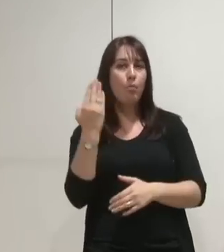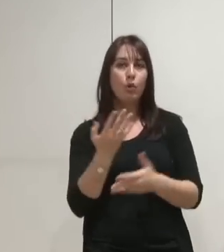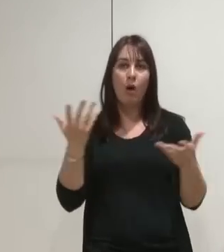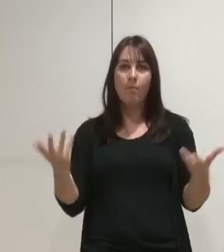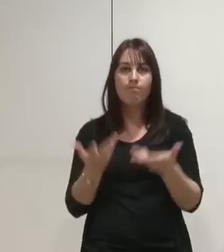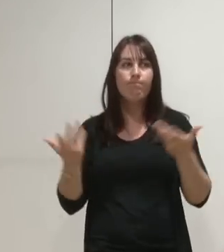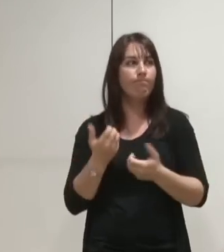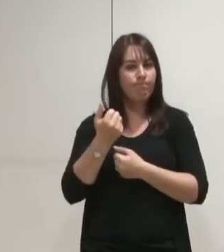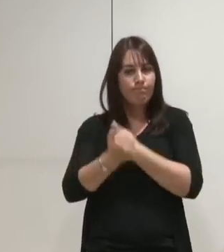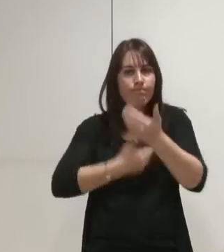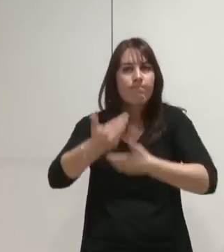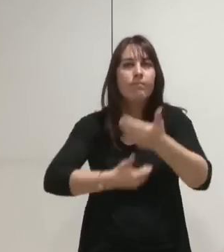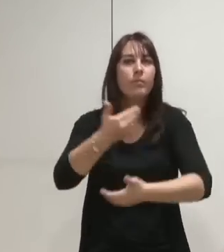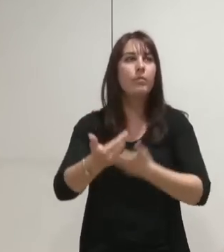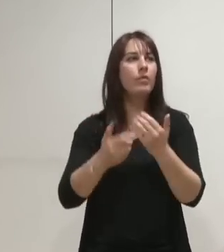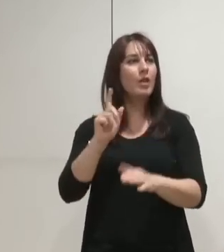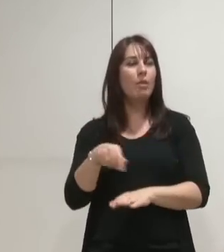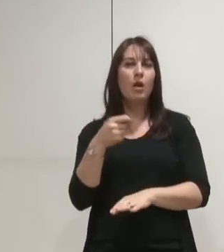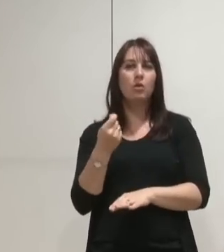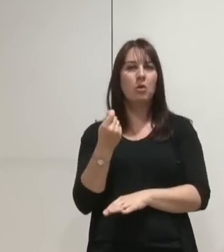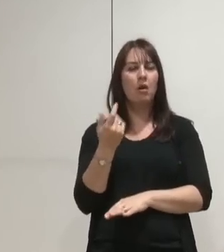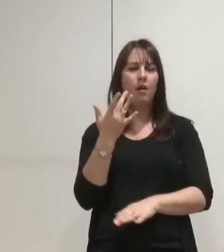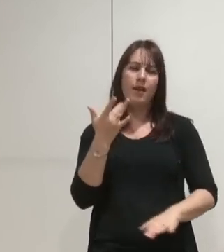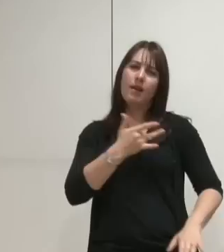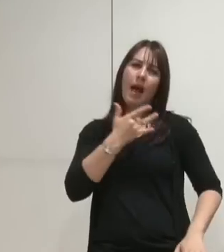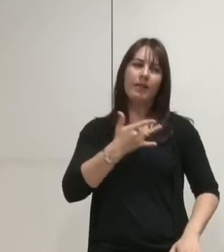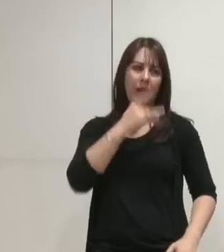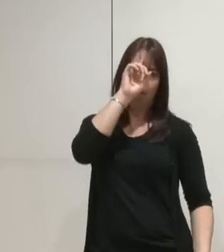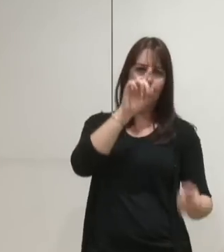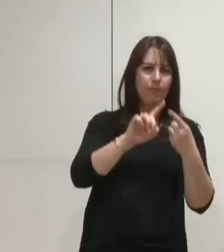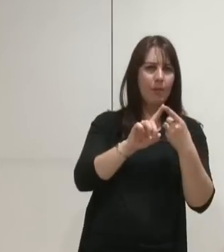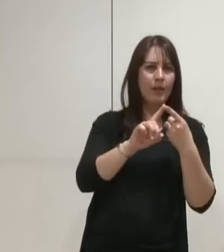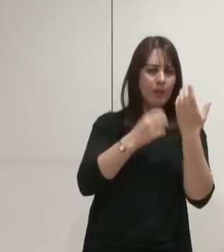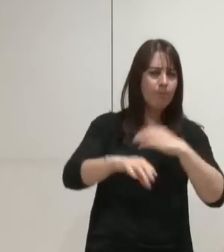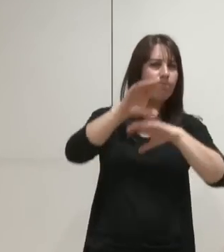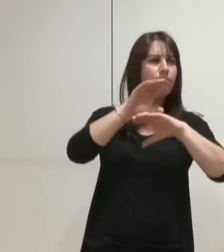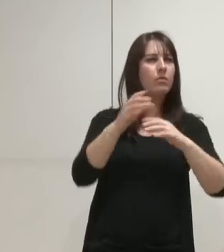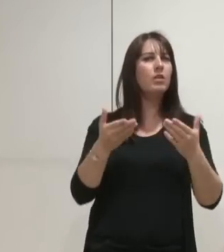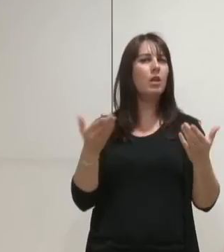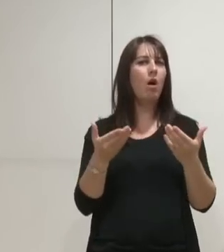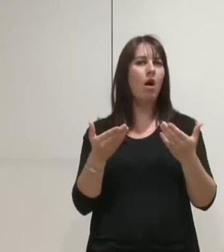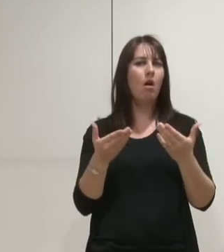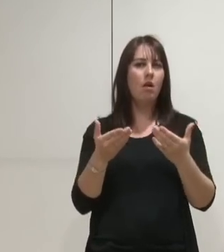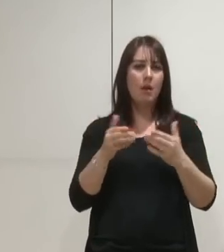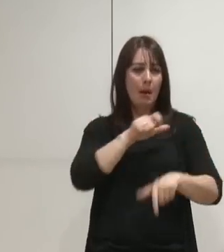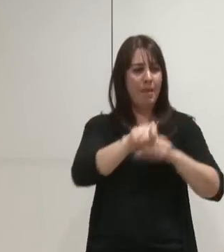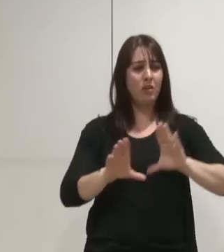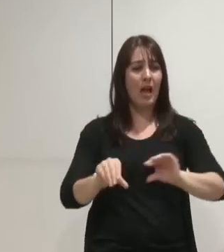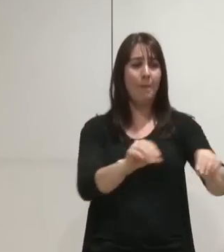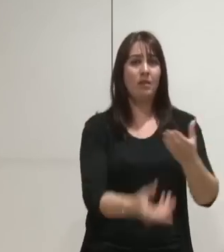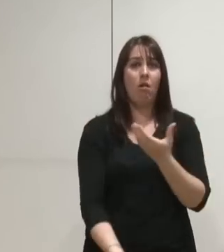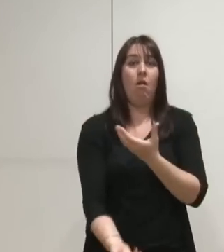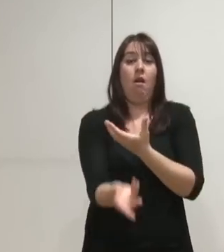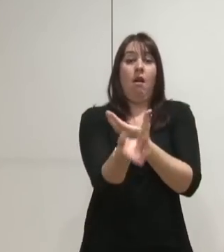et je crois que c'est ce qui change hein de l'autre point intéressant c'est qu'il y a une participation habitante et qui